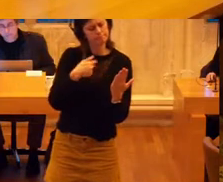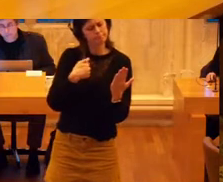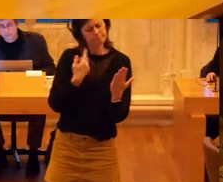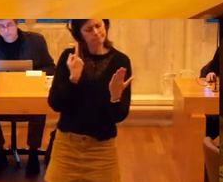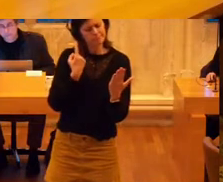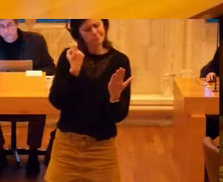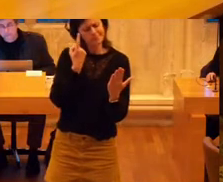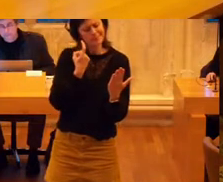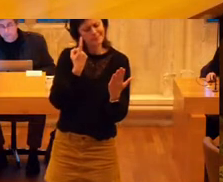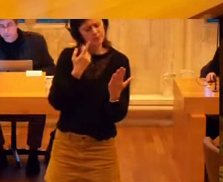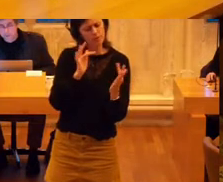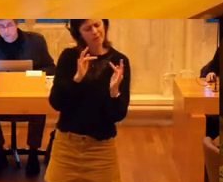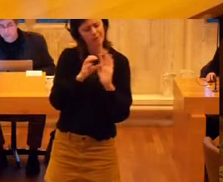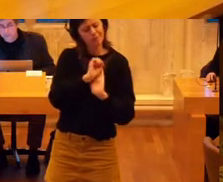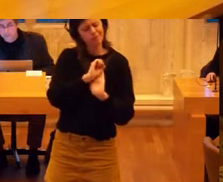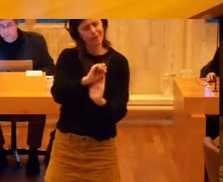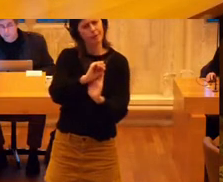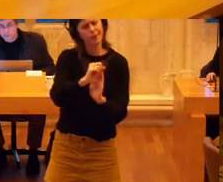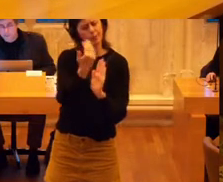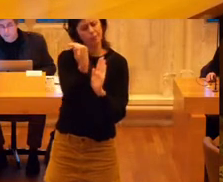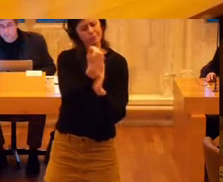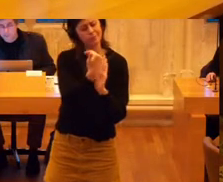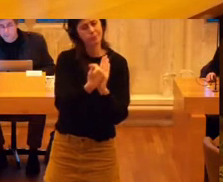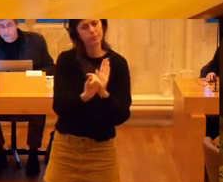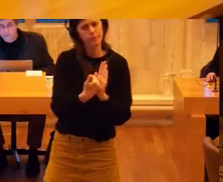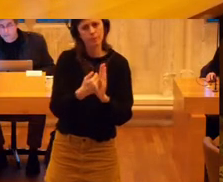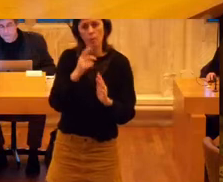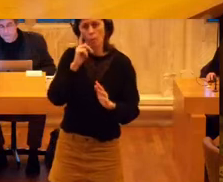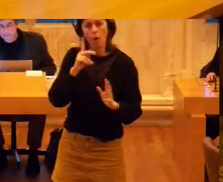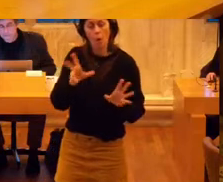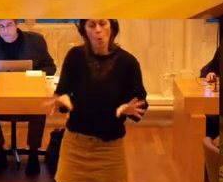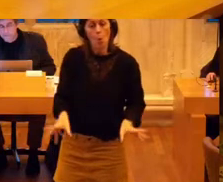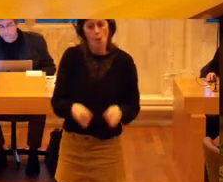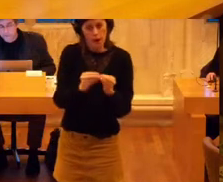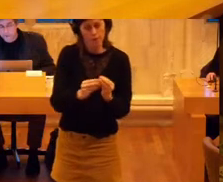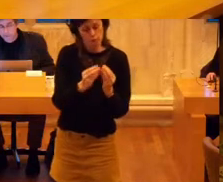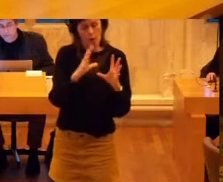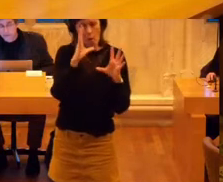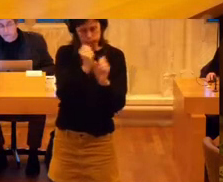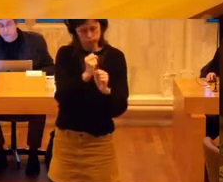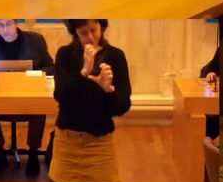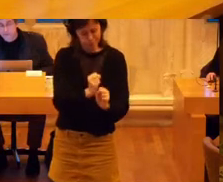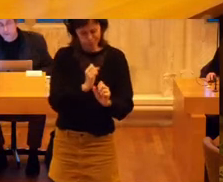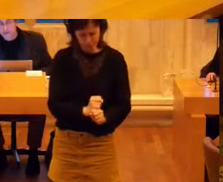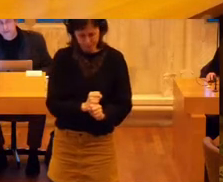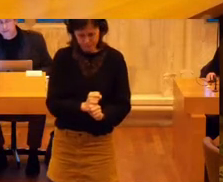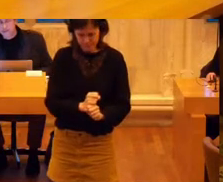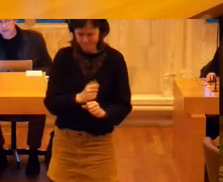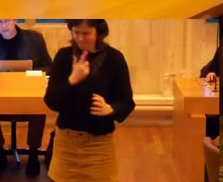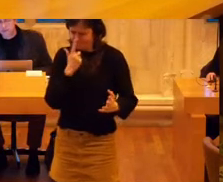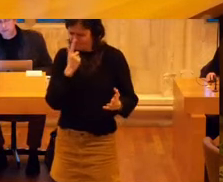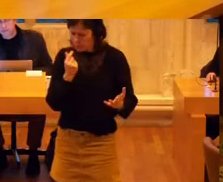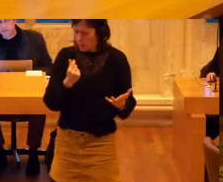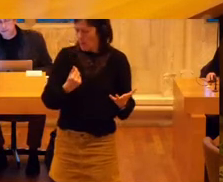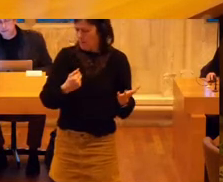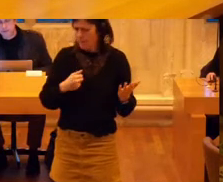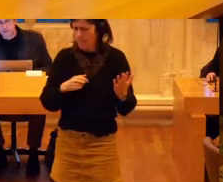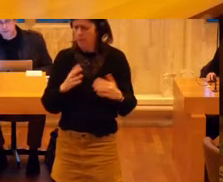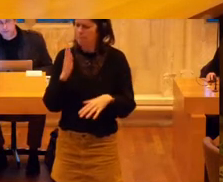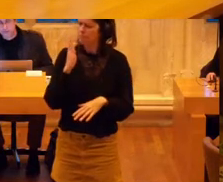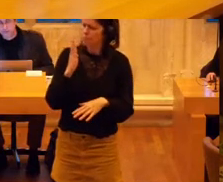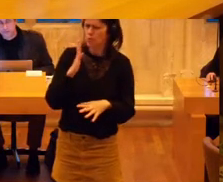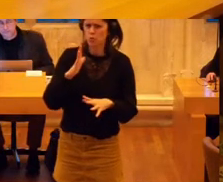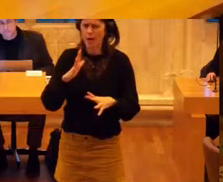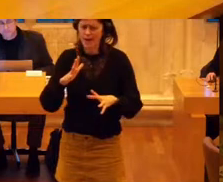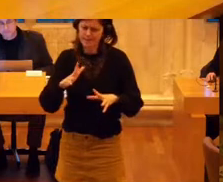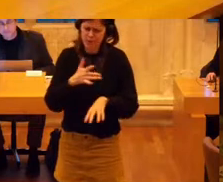les priorisations, parce que ces résumés font état de besoins de renforcement, notamment en